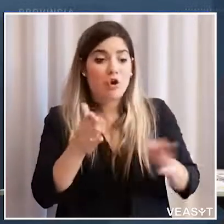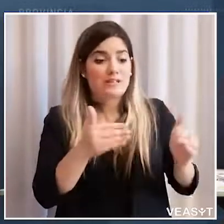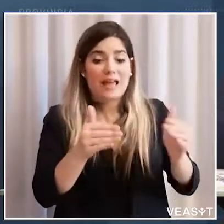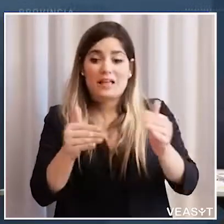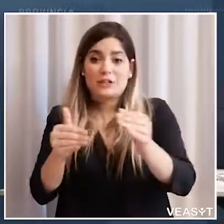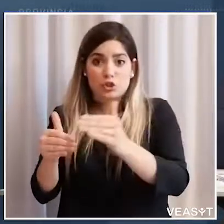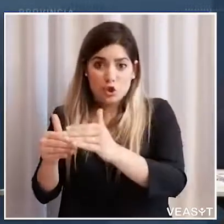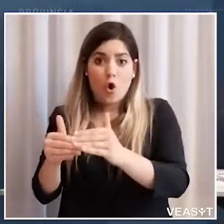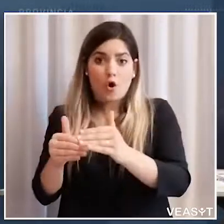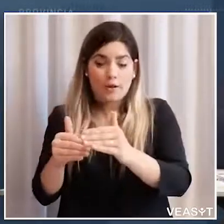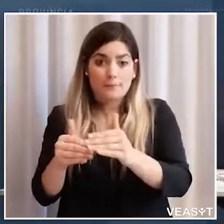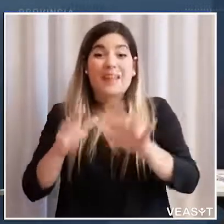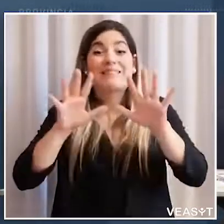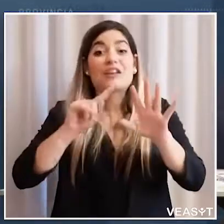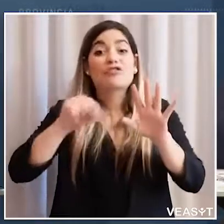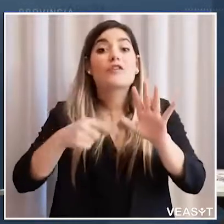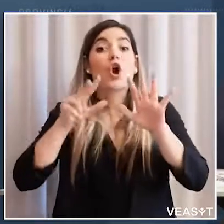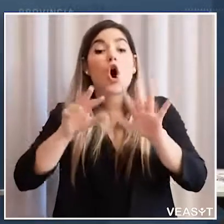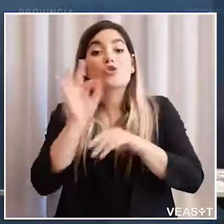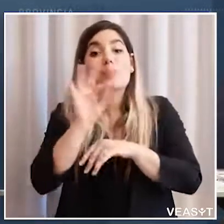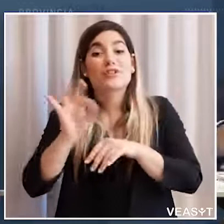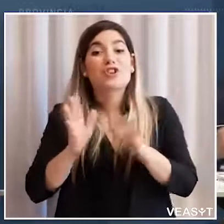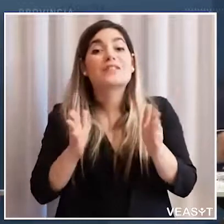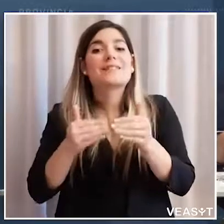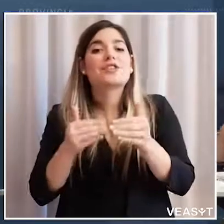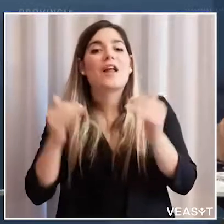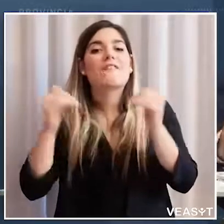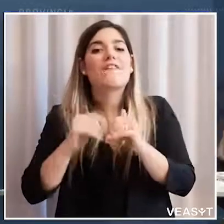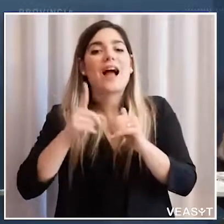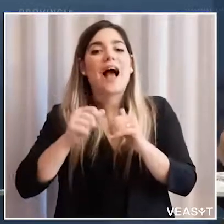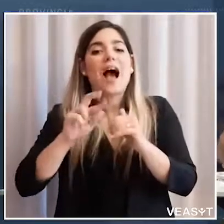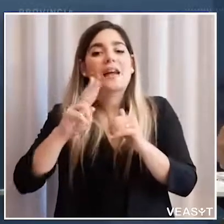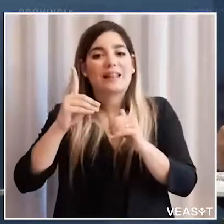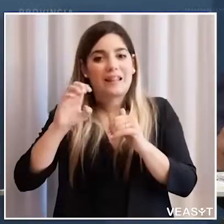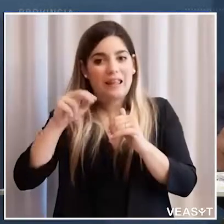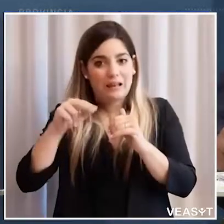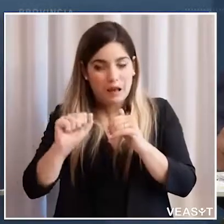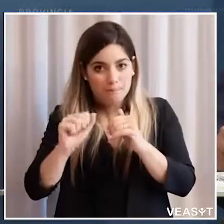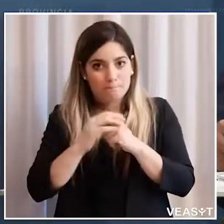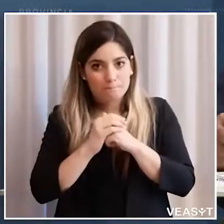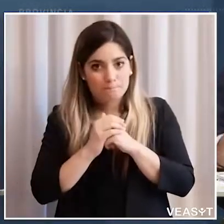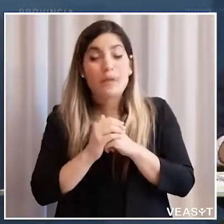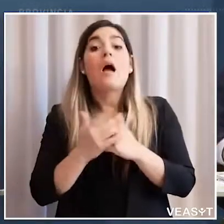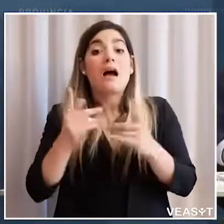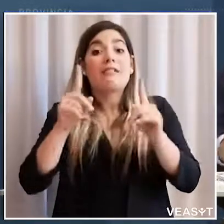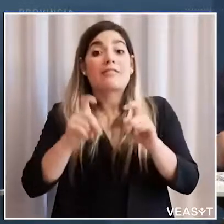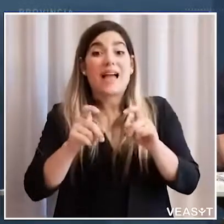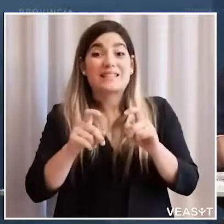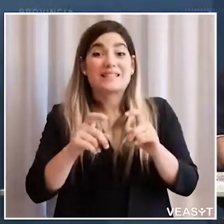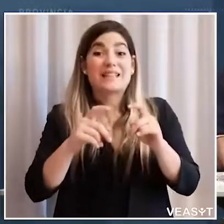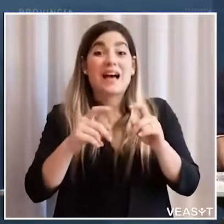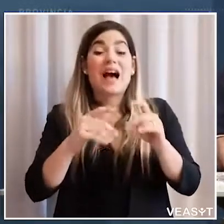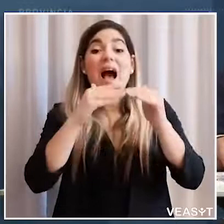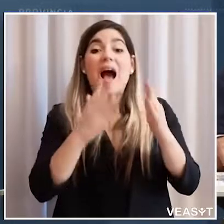le sezioni normali 10,8 per cento sulla sezione della val gardena un aumento dei test